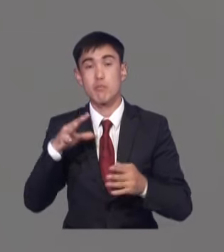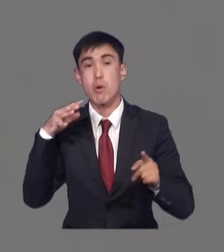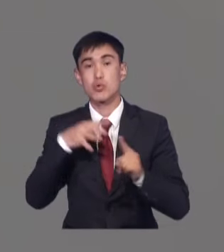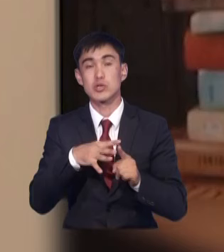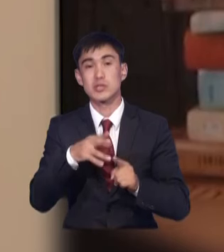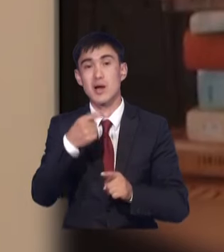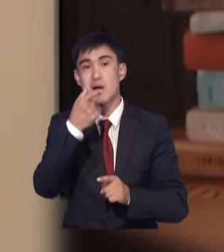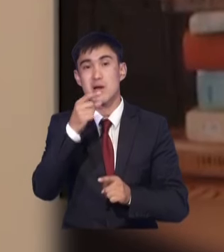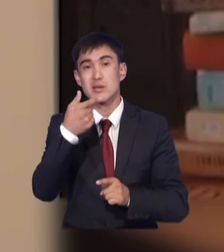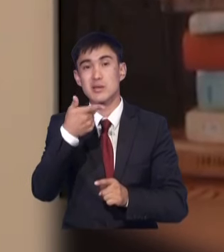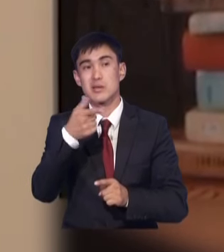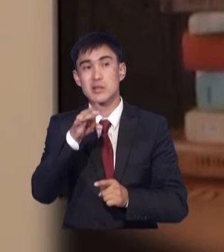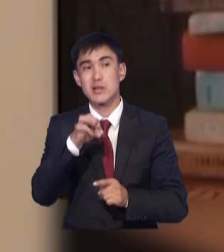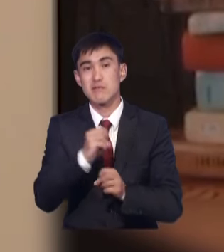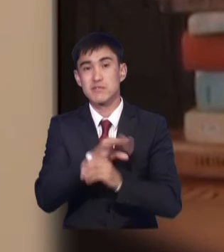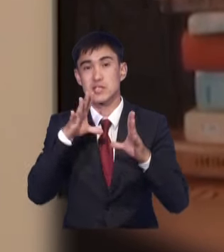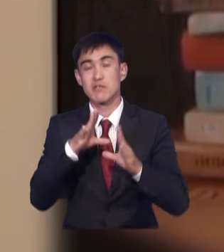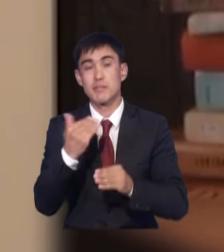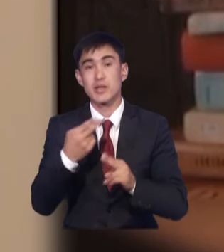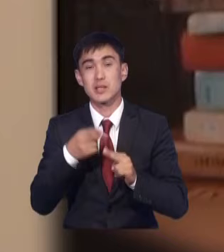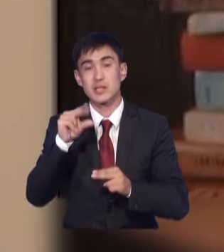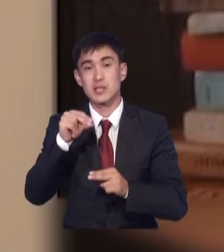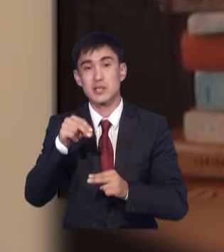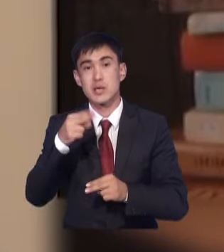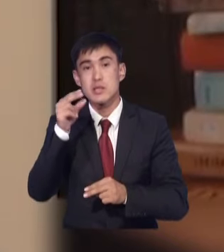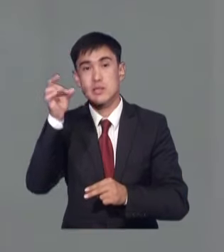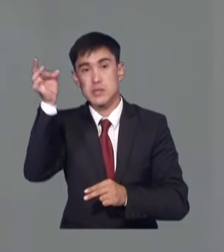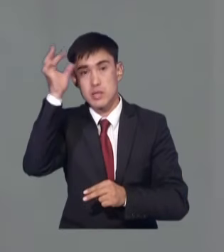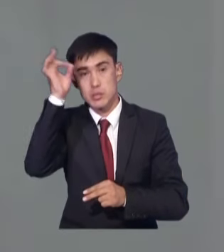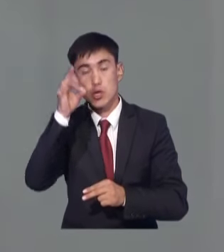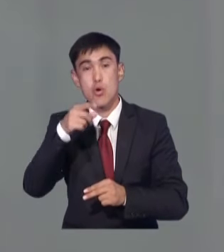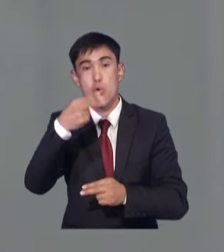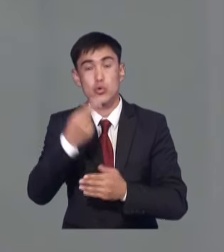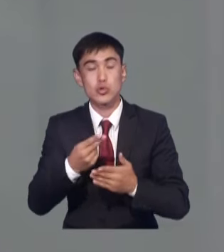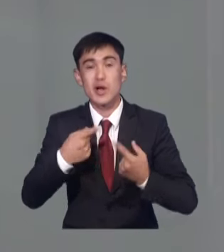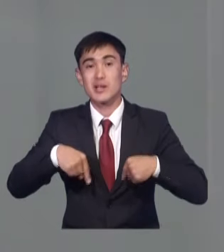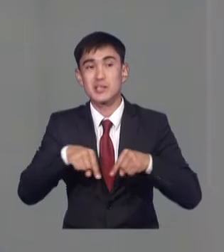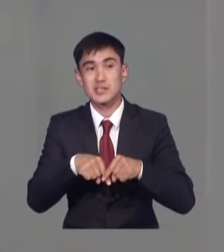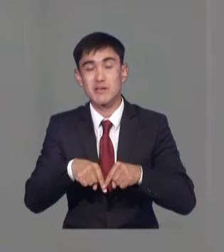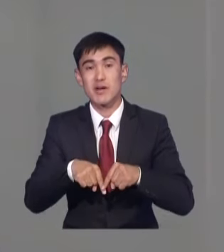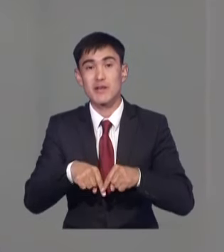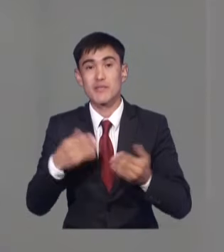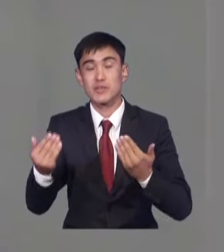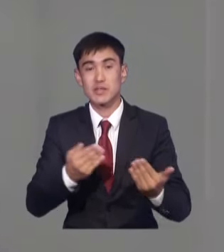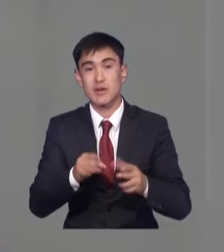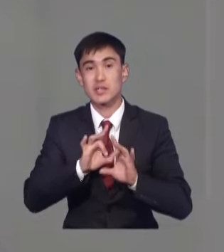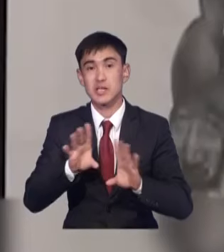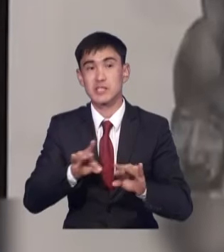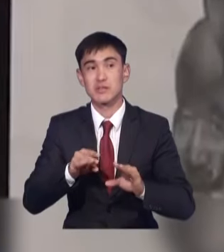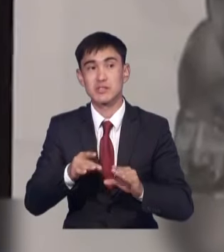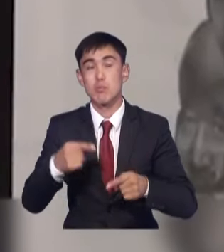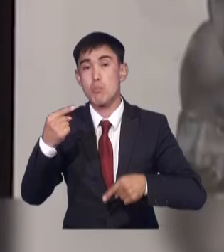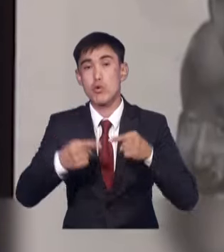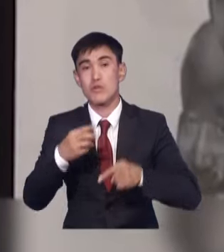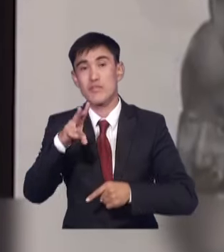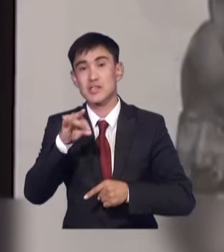на Гитлера взрыва на волчьем логове к этой дате немецкие художницы организовали выставку рассказывающий о вкладе который в борьбу с нацизмом